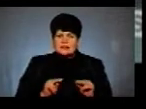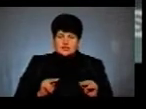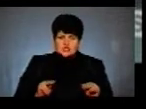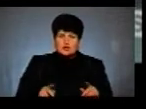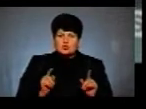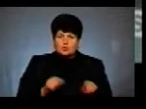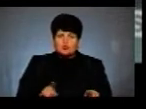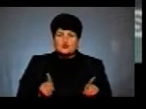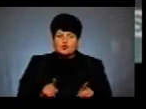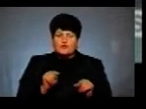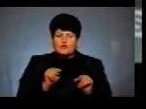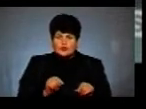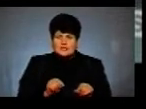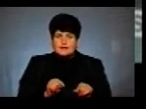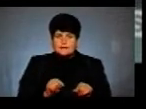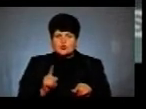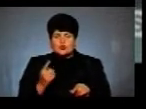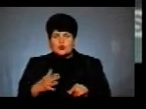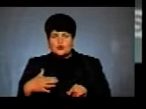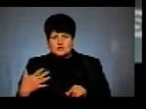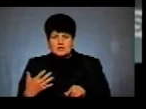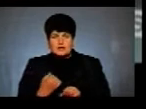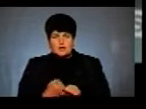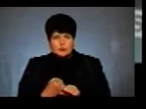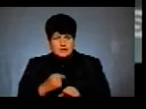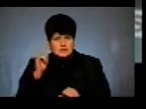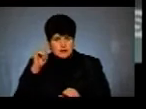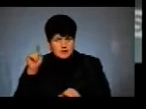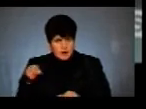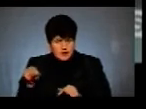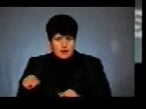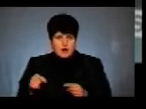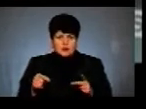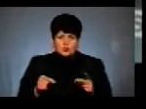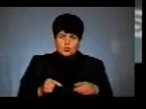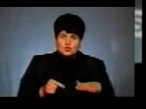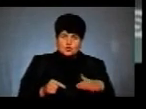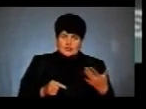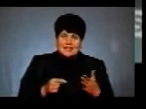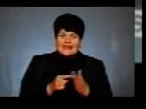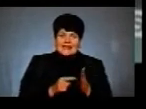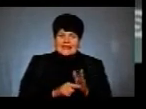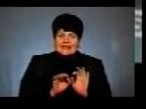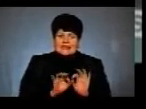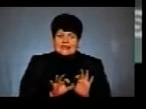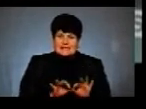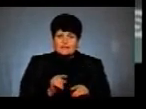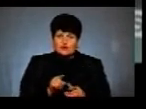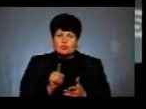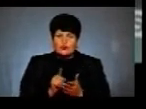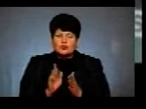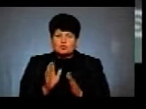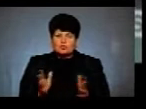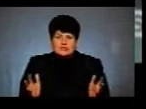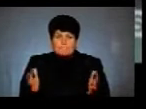що вони з однієї сторони виробляють знання, а з другої сторони вони його ним діляться. І воно повинно бути